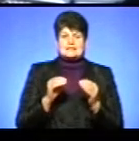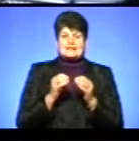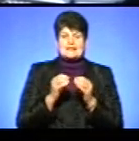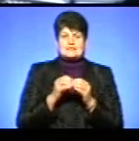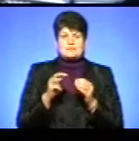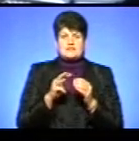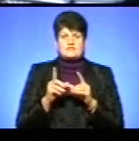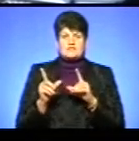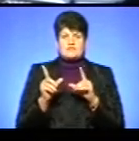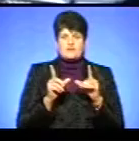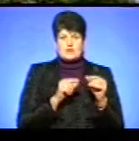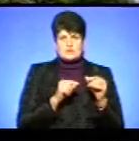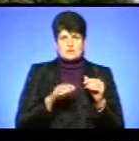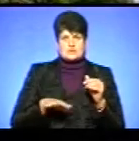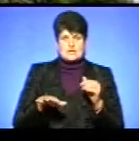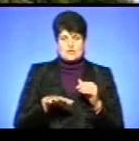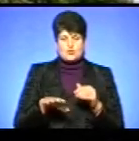від виїзду з прилеглої території.